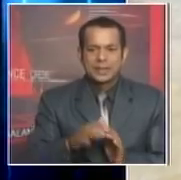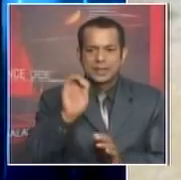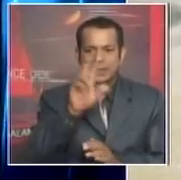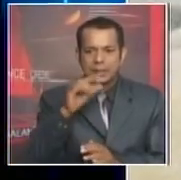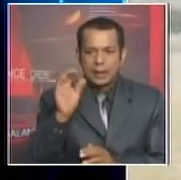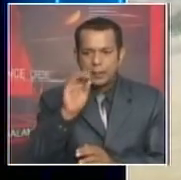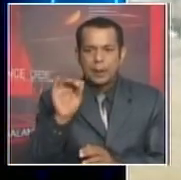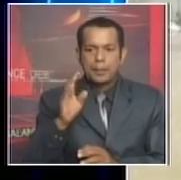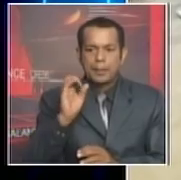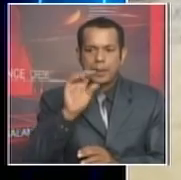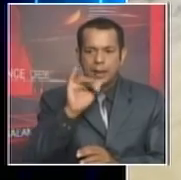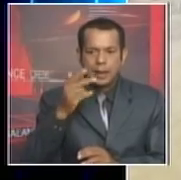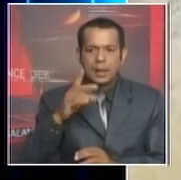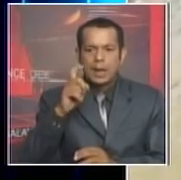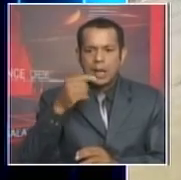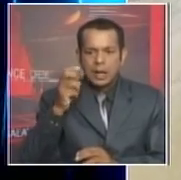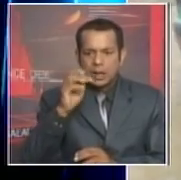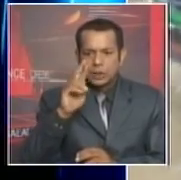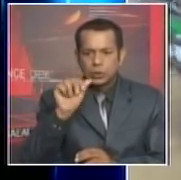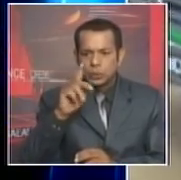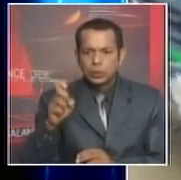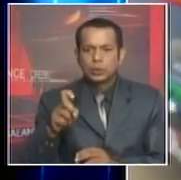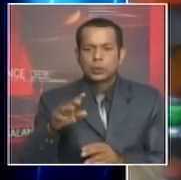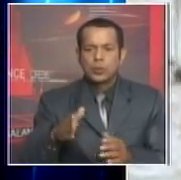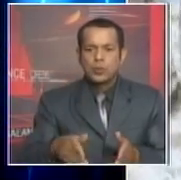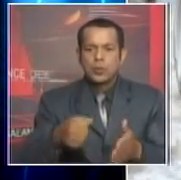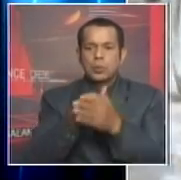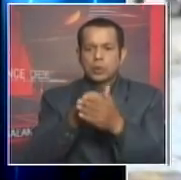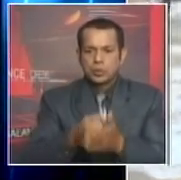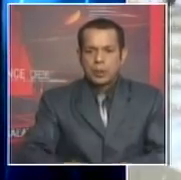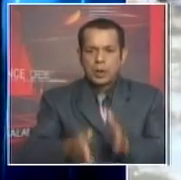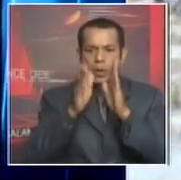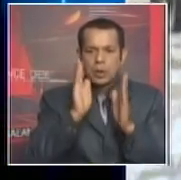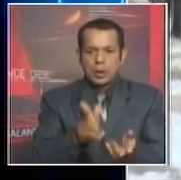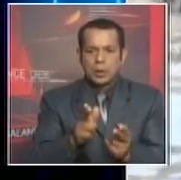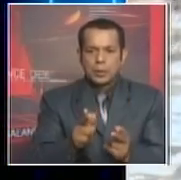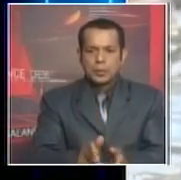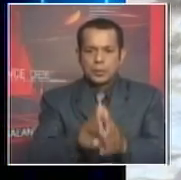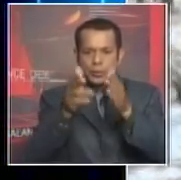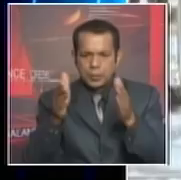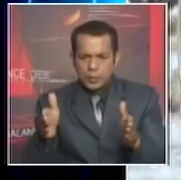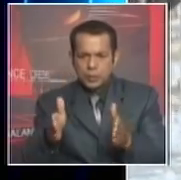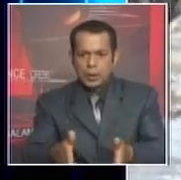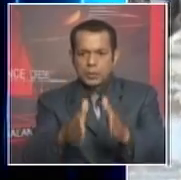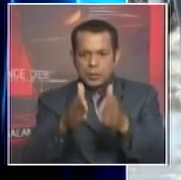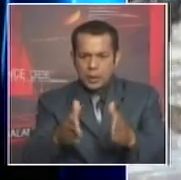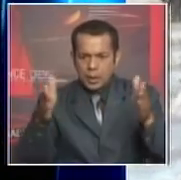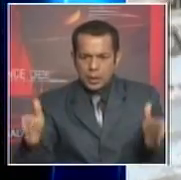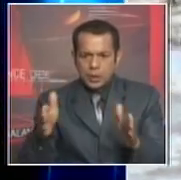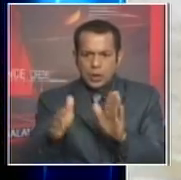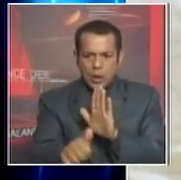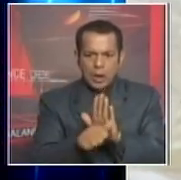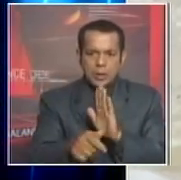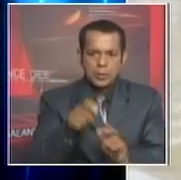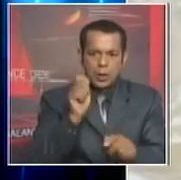सीतापाइला भीमढुङ्गा सडक खण्ड नागार्जुन नगरपालिका अन्तर्गतको मूल सडक हो। दुई वर्ष अघि सडक विस्तारको योजना अनुसार विस्तार प्रक्रिया अघि